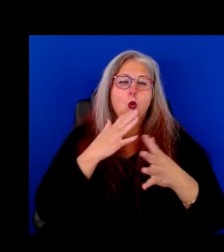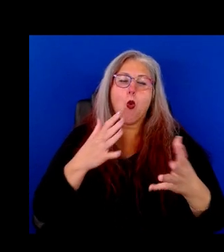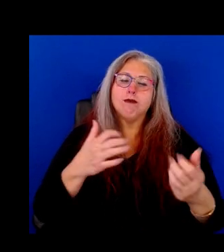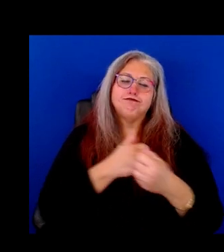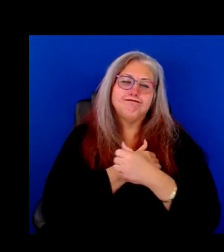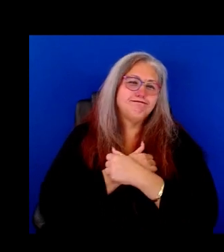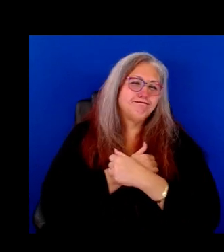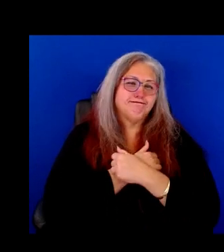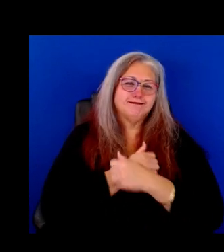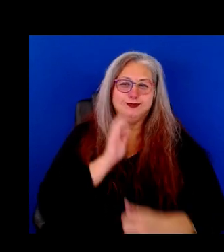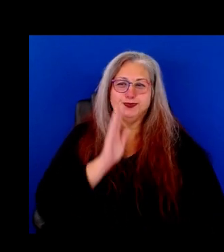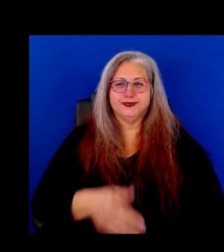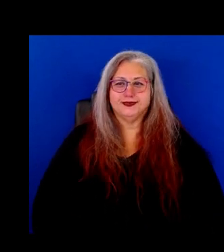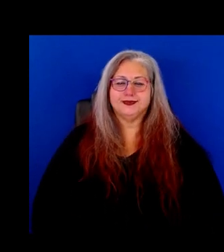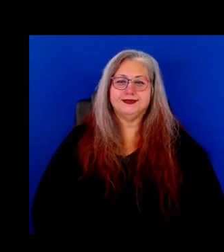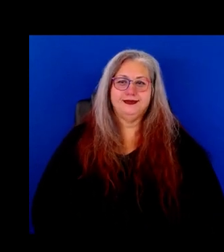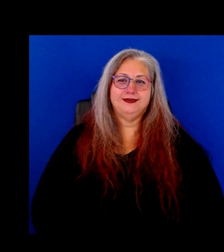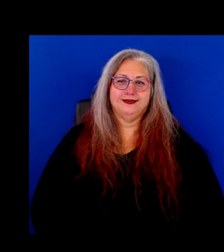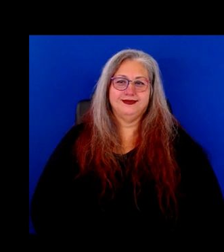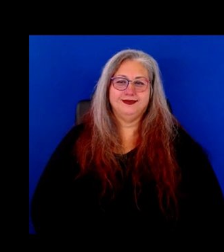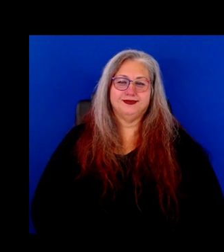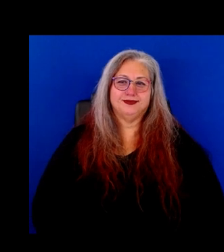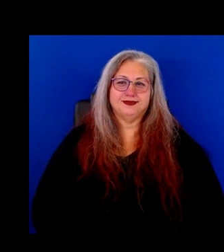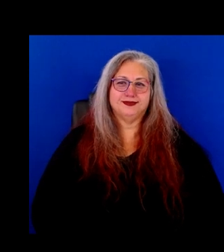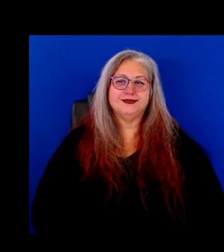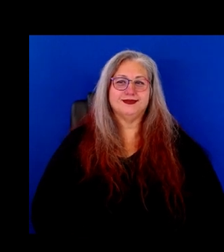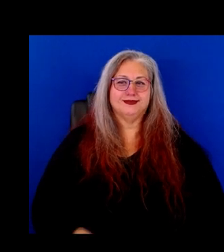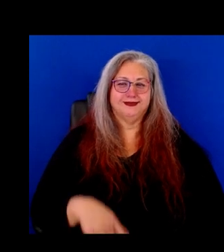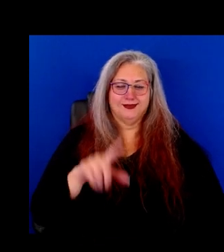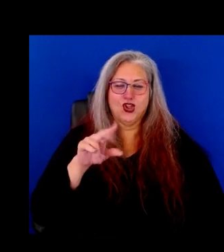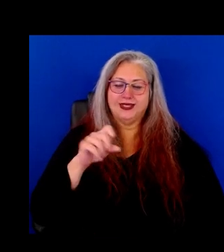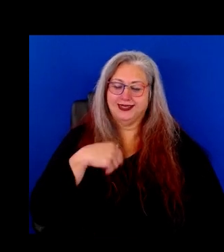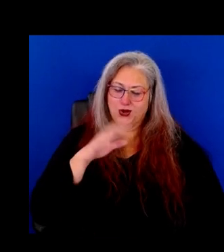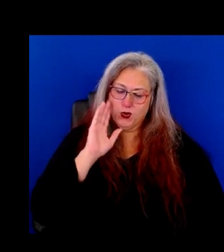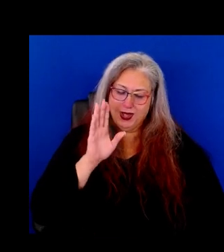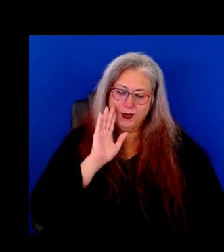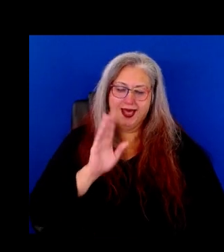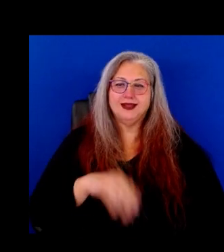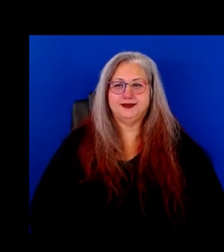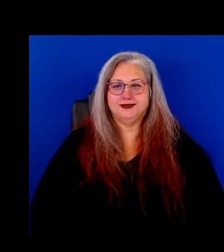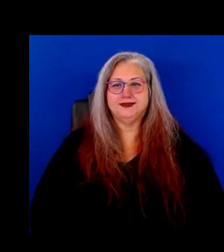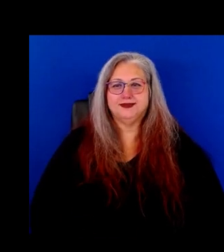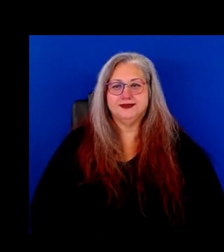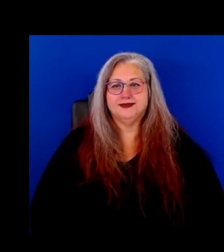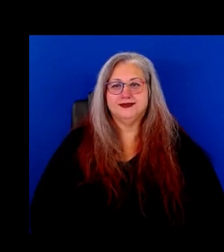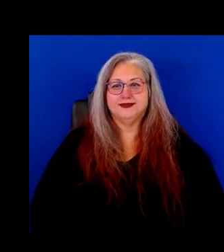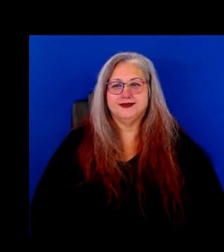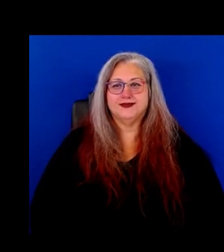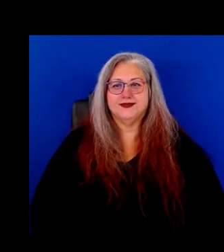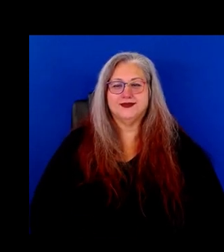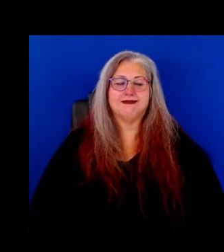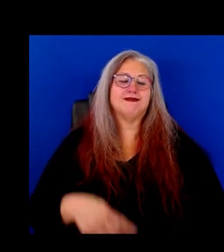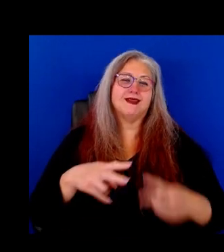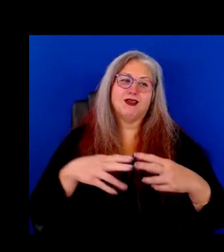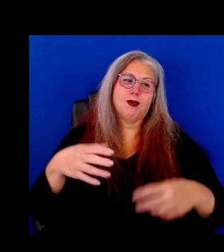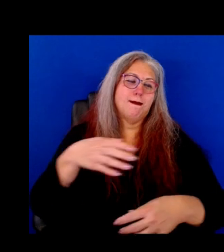embrace. We will. Inshallah. إيه طبعا. We will. Inshallah. We will, Inshallah. inshallah. This is Inshallah. so